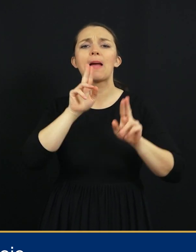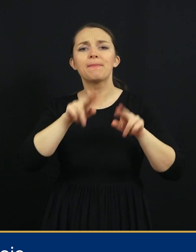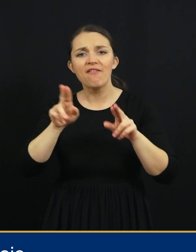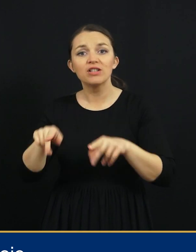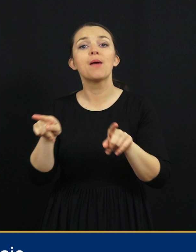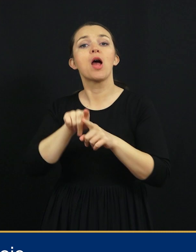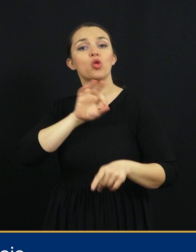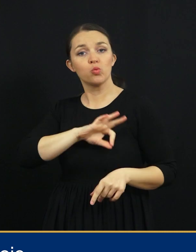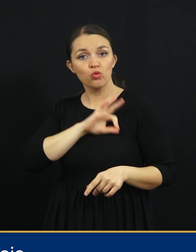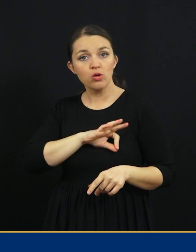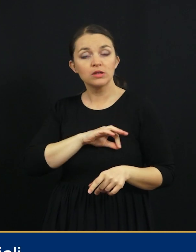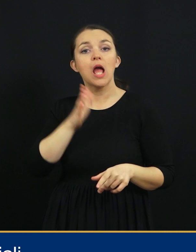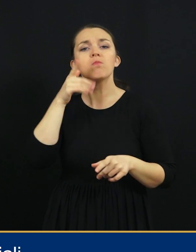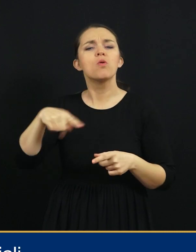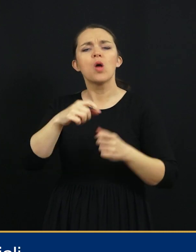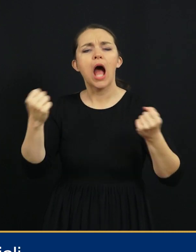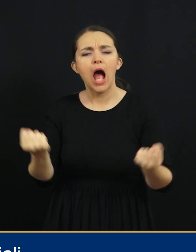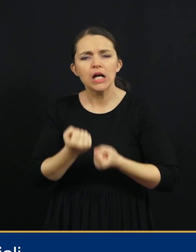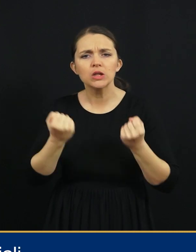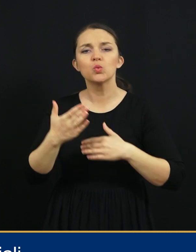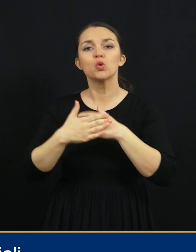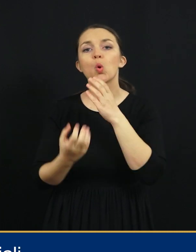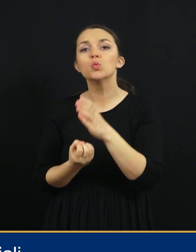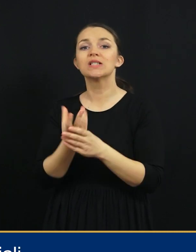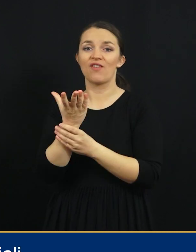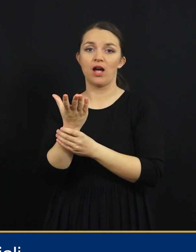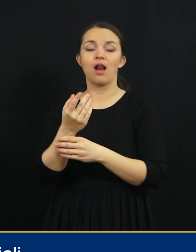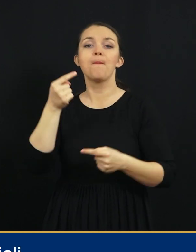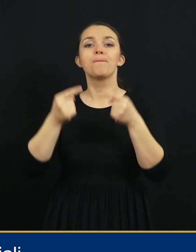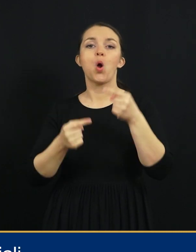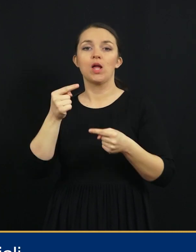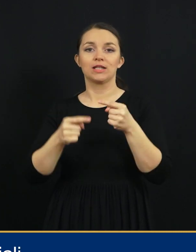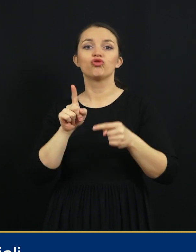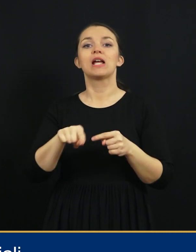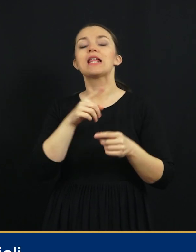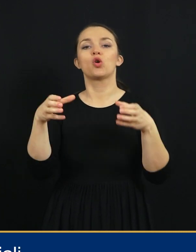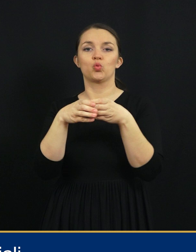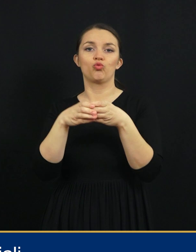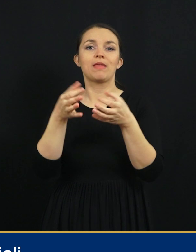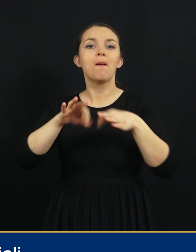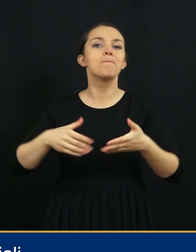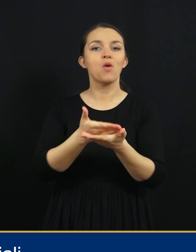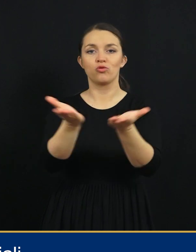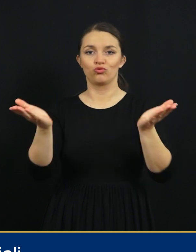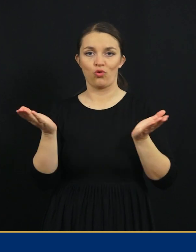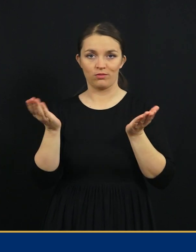in dolžnosti in bodo aktivno soustvarjali politični in družbeni